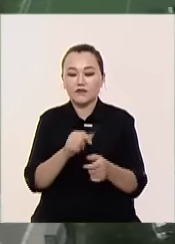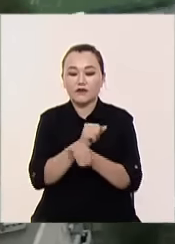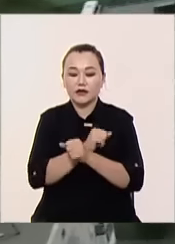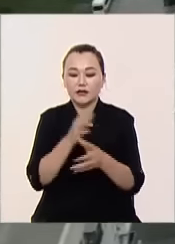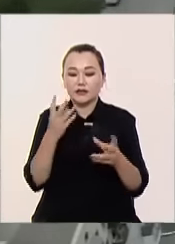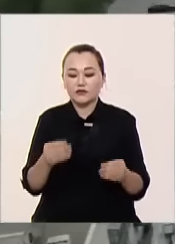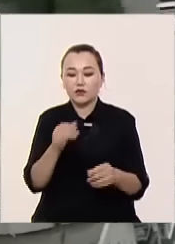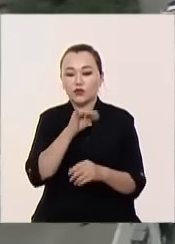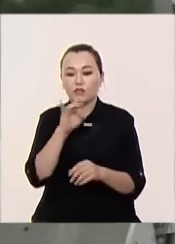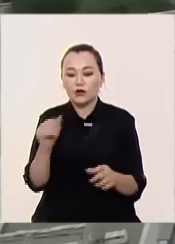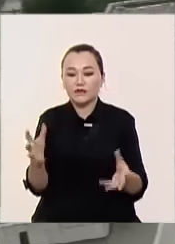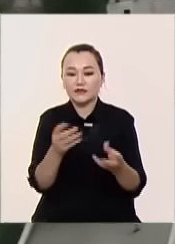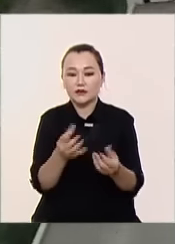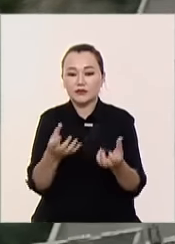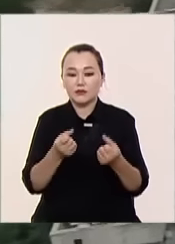ура принимать